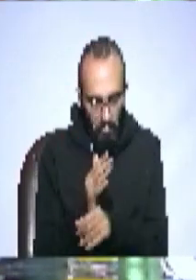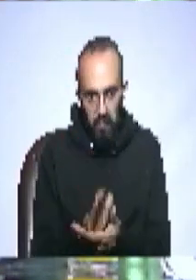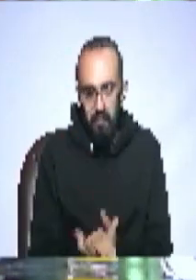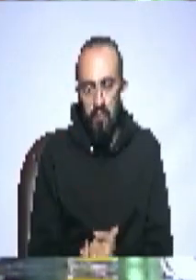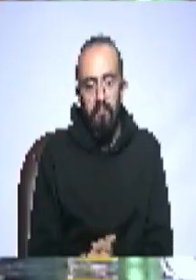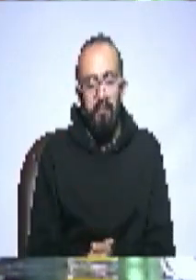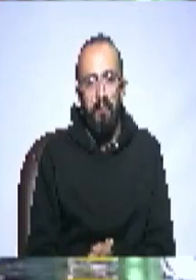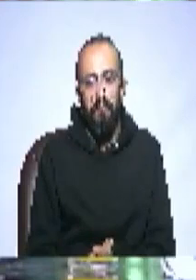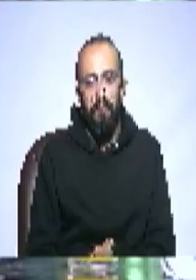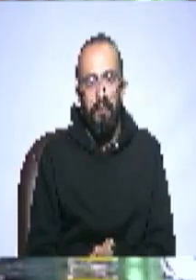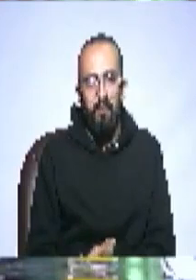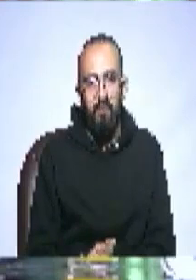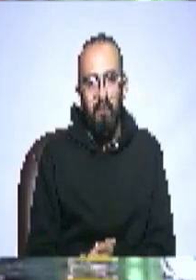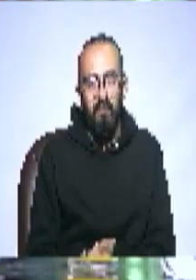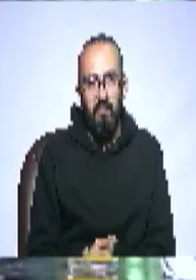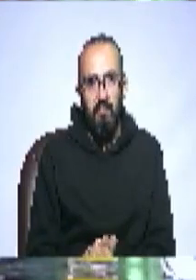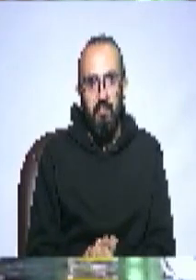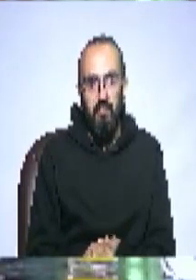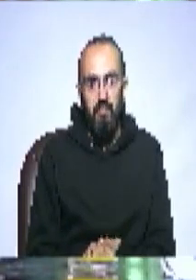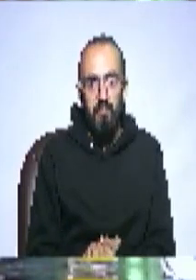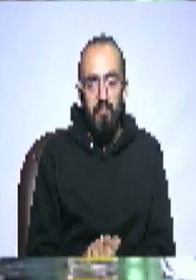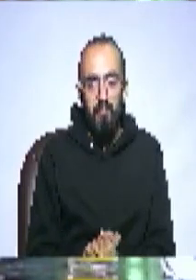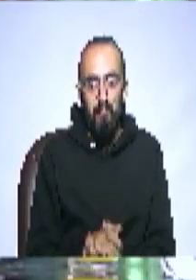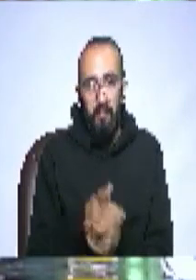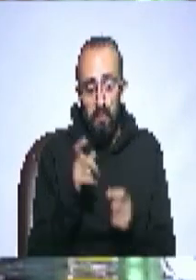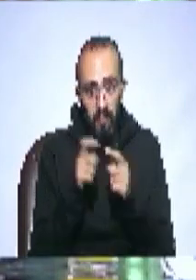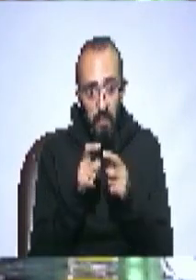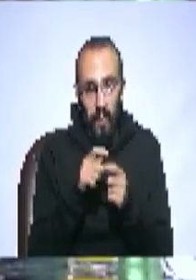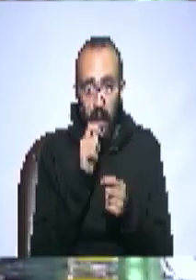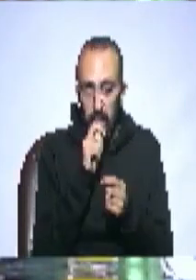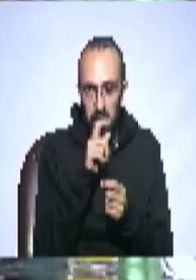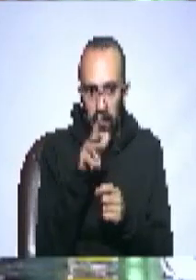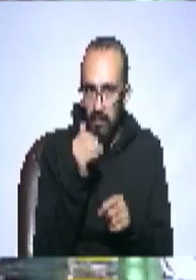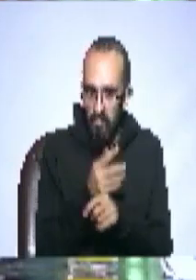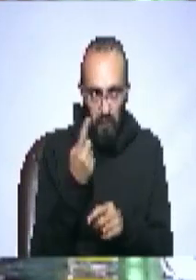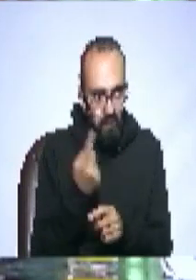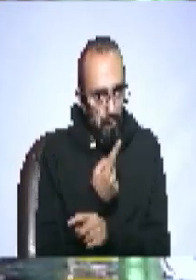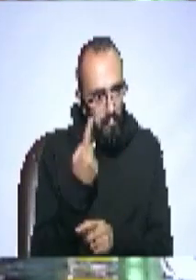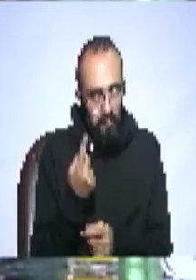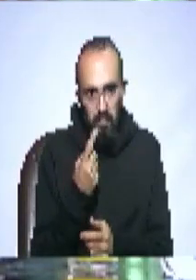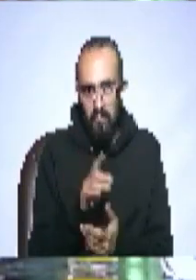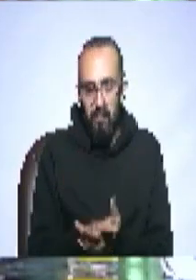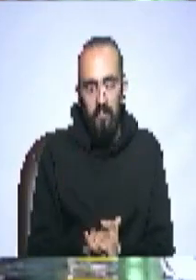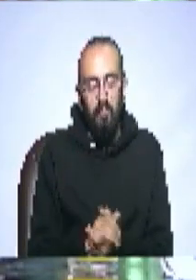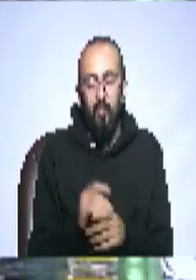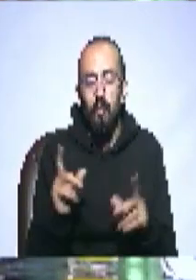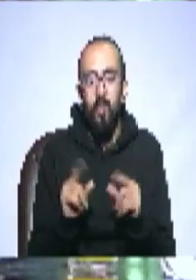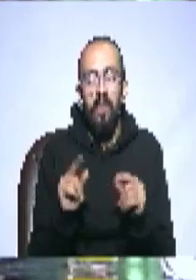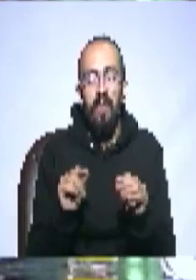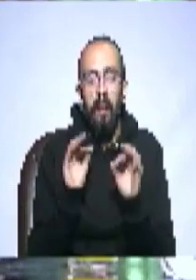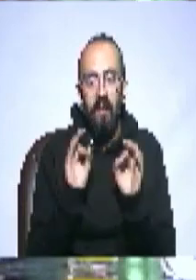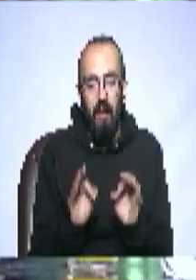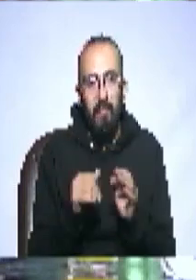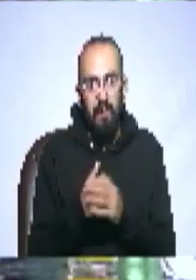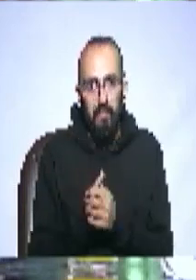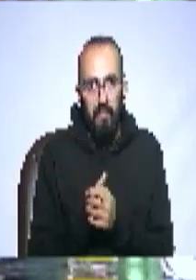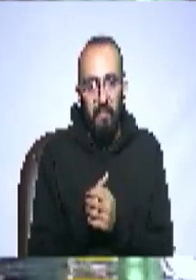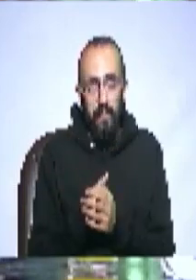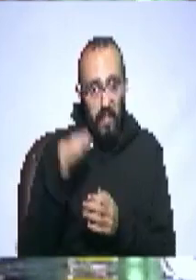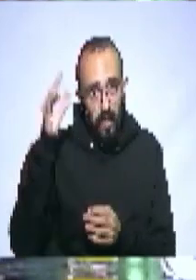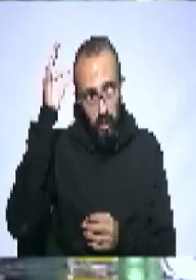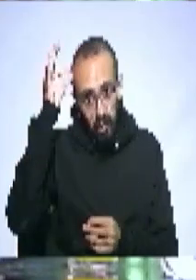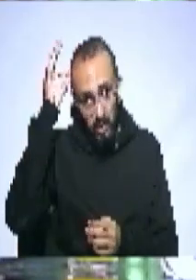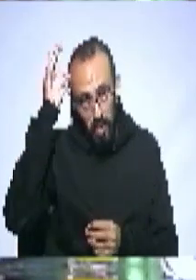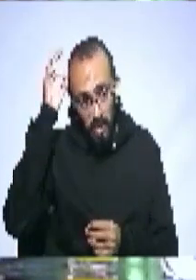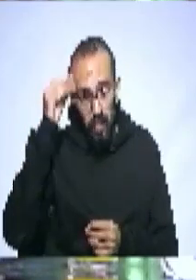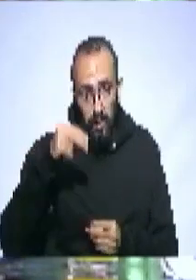تبدلي الفراخ بلحمة، ممكن تبدلي الفراخ واللحمة بلحمة مفرومة، تمشي الدنيا. صينية مميزة جدا، رائعة جدا. الشعرية المفلفلة